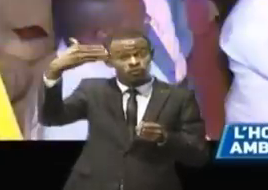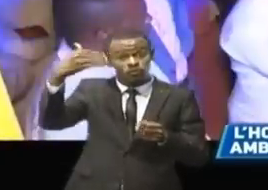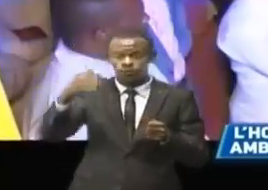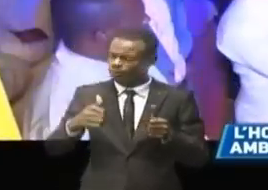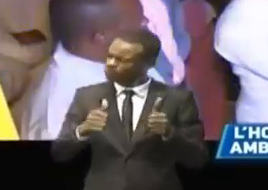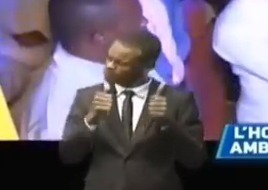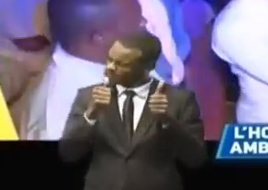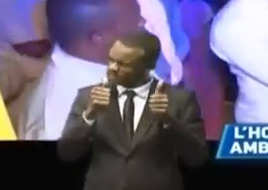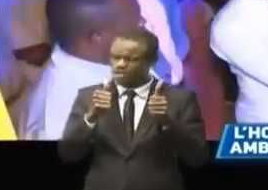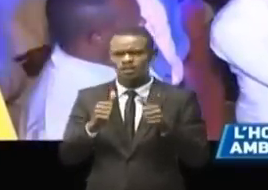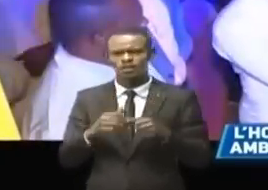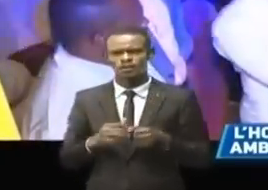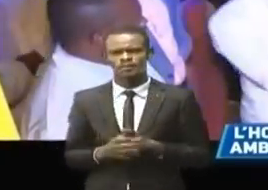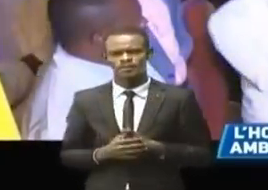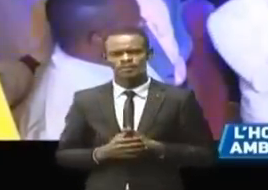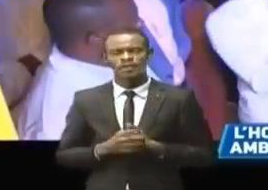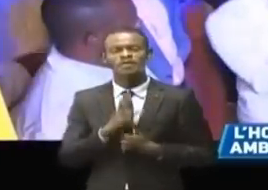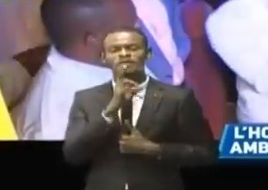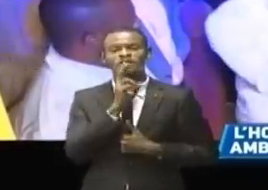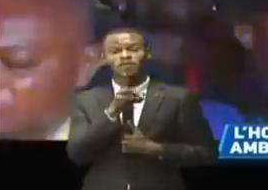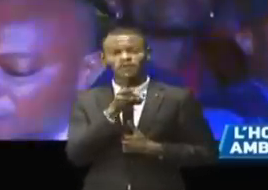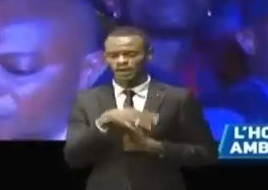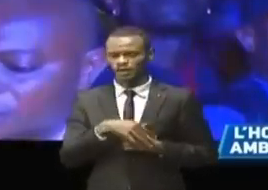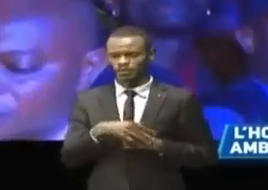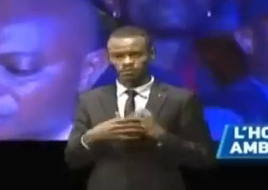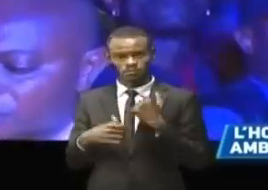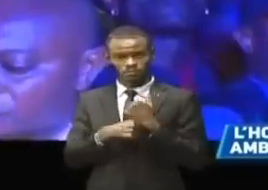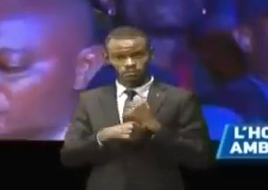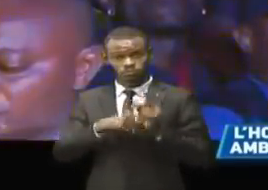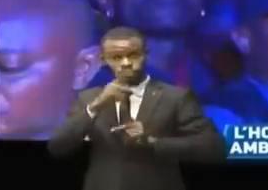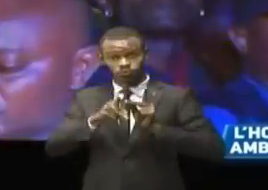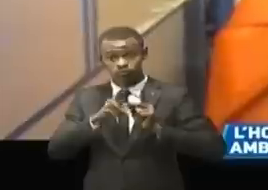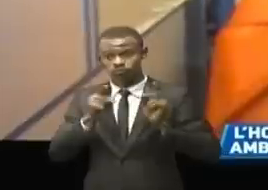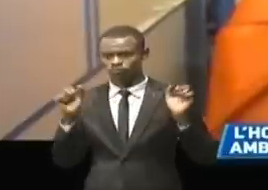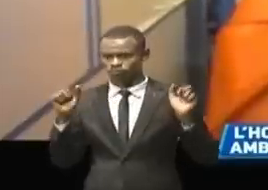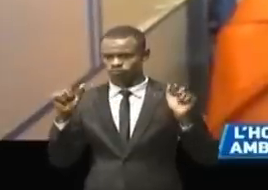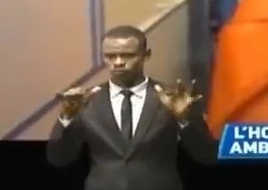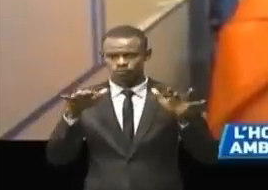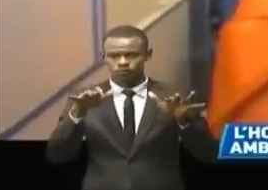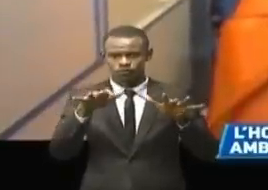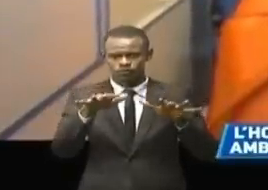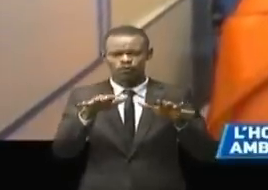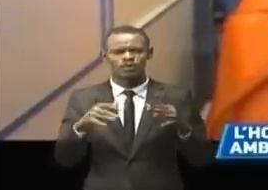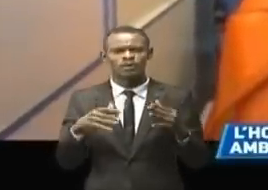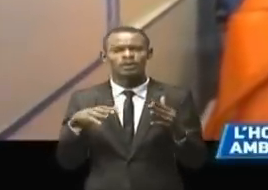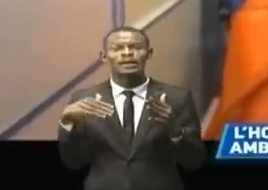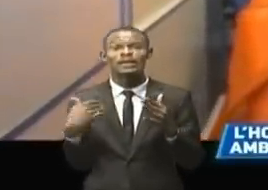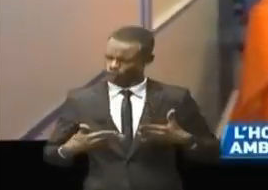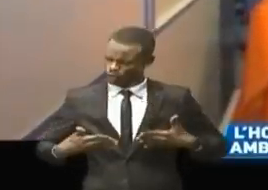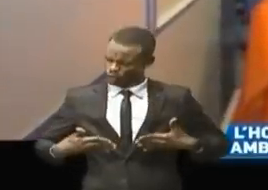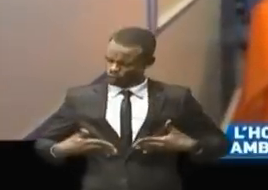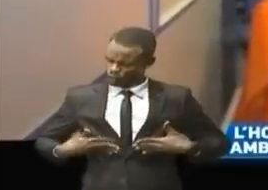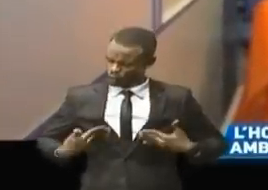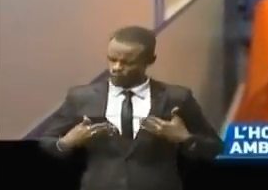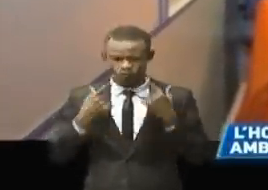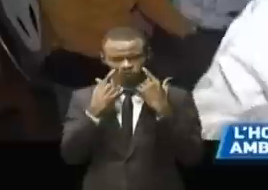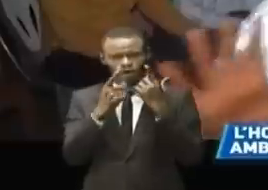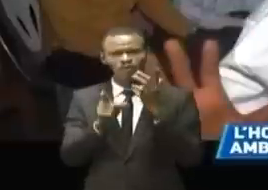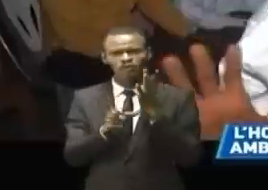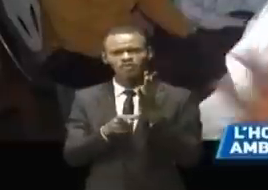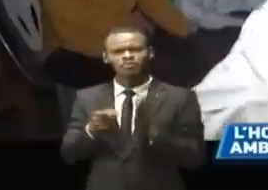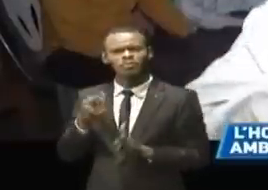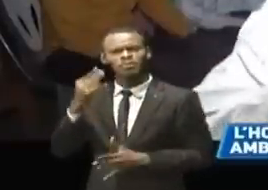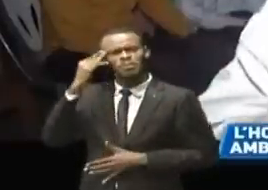Chose promise, chose due. Les bénéficiaires ont témoigné leur gratitude au VPM Jean-Pierre Liaou. Ou ce don.